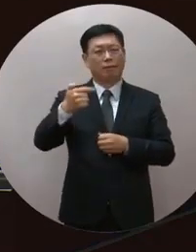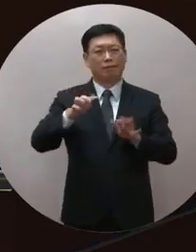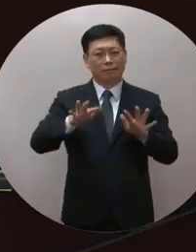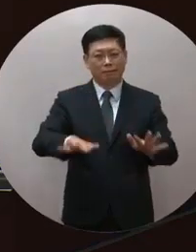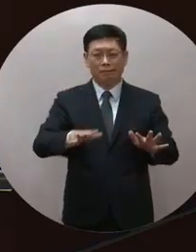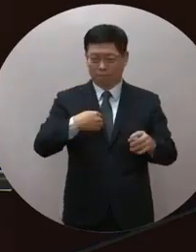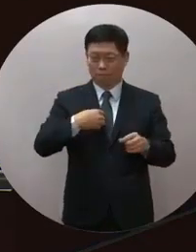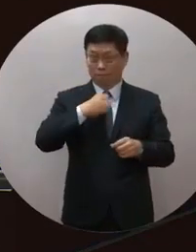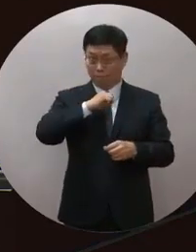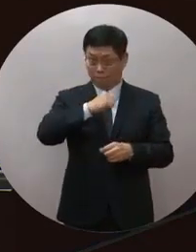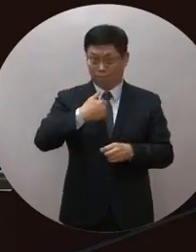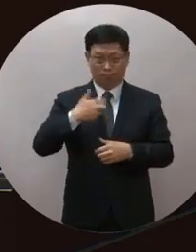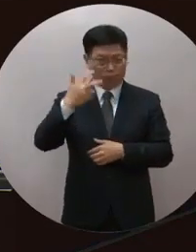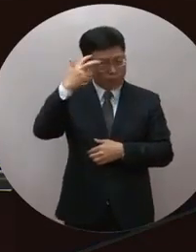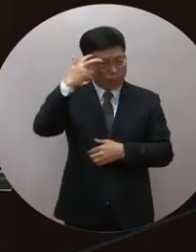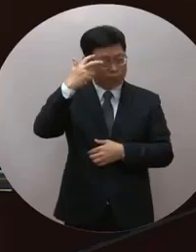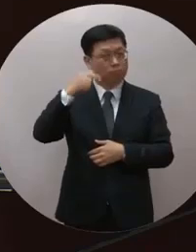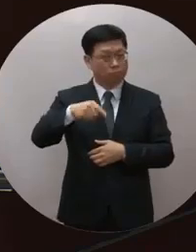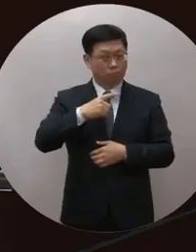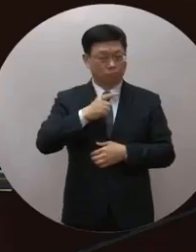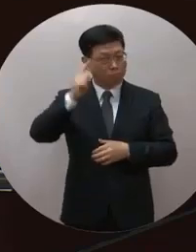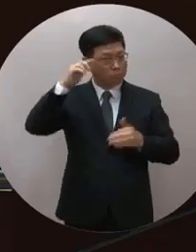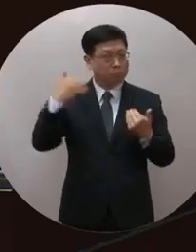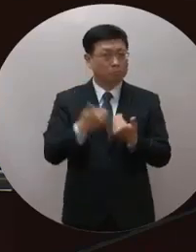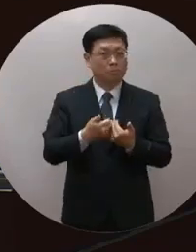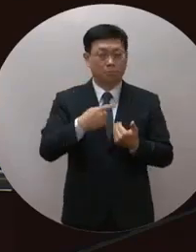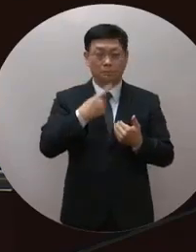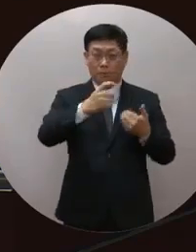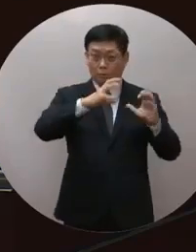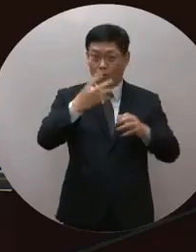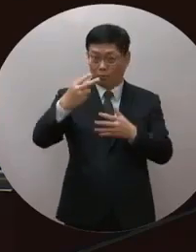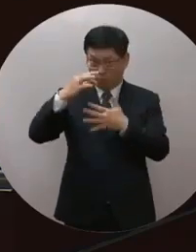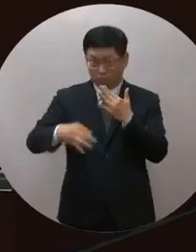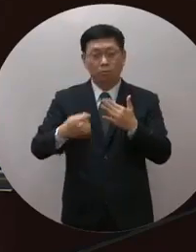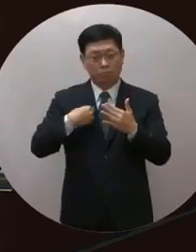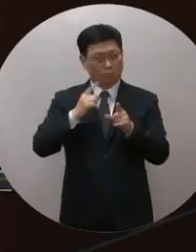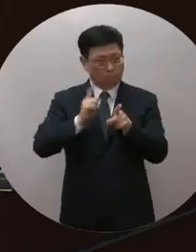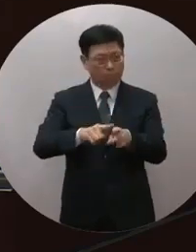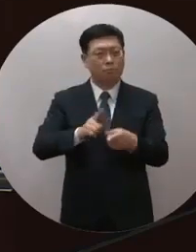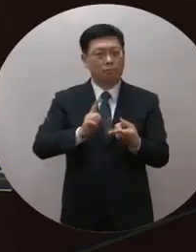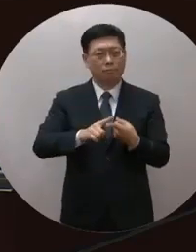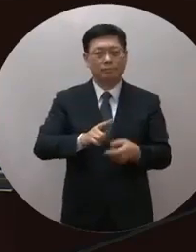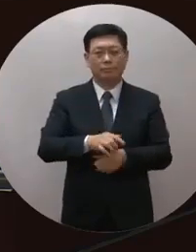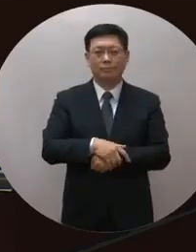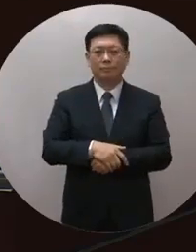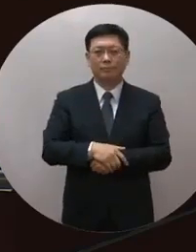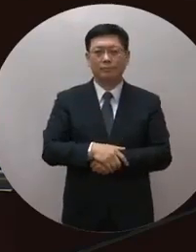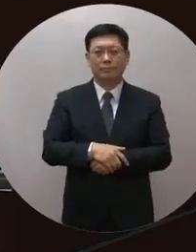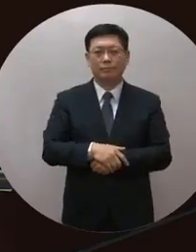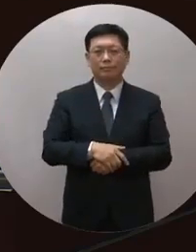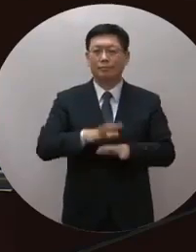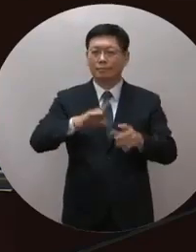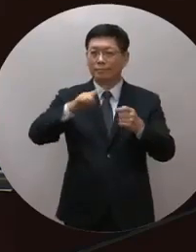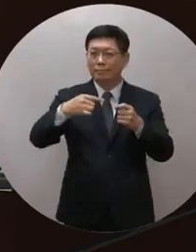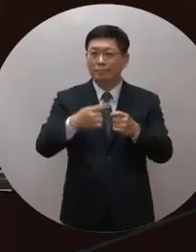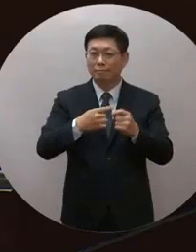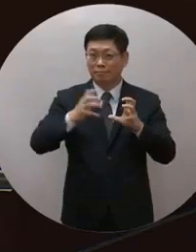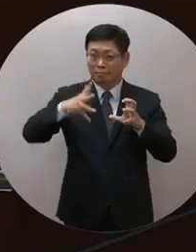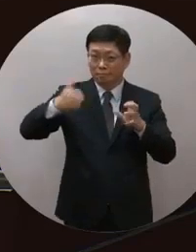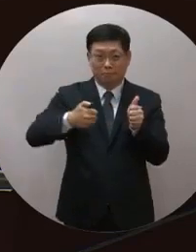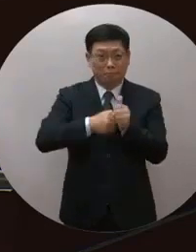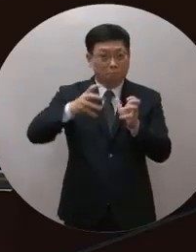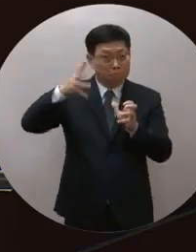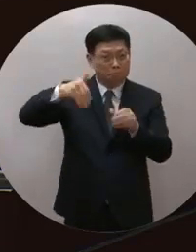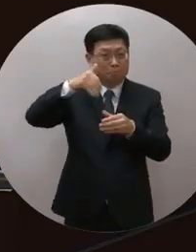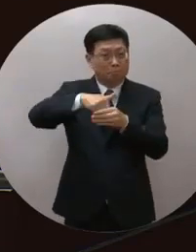国坚决反对一国两制的立场是正确的。今年总统、副